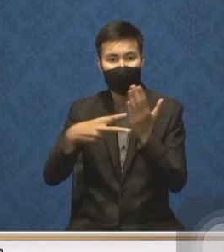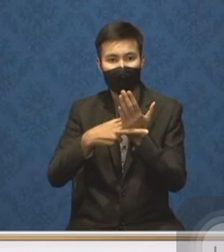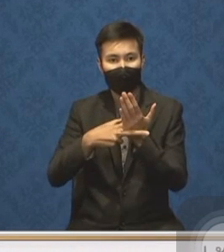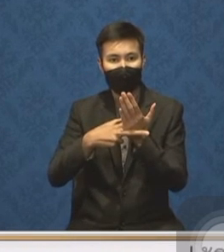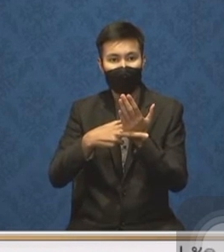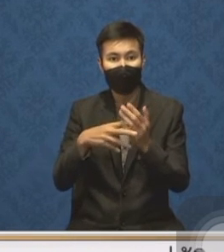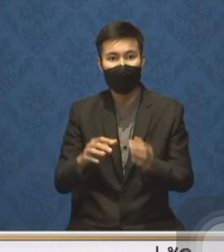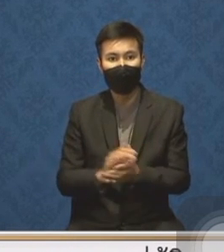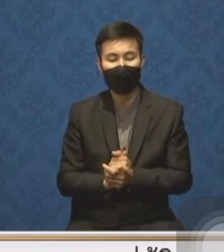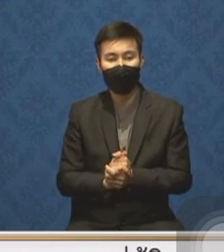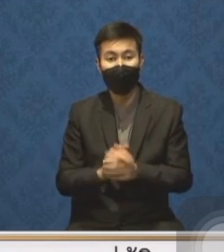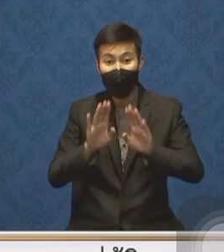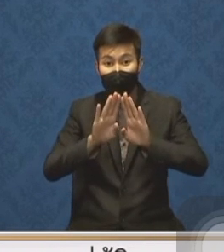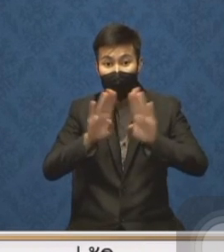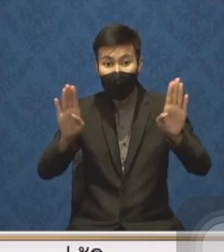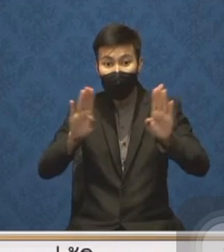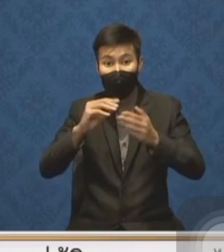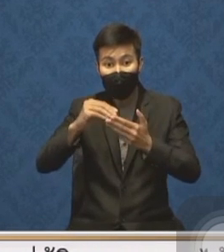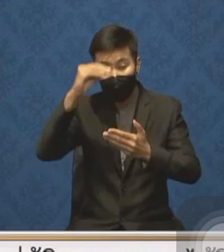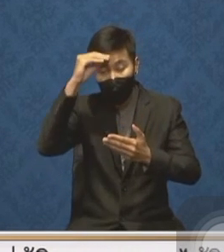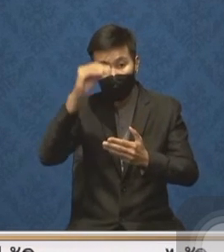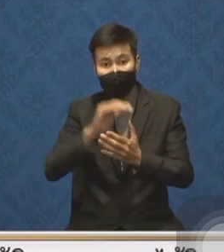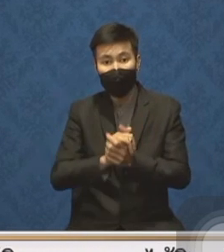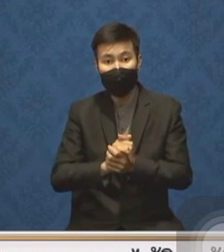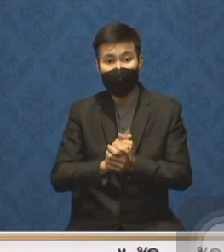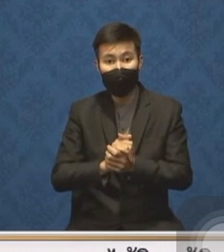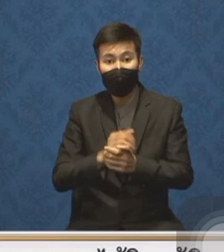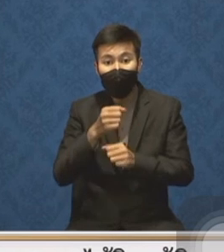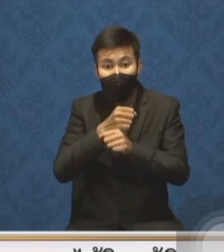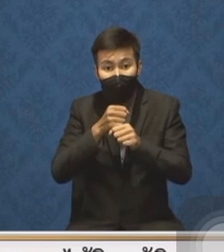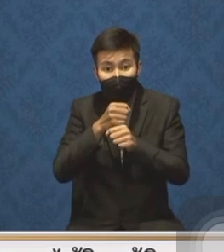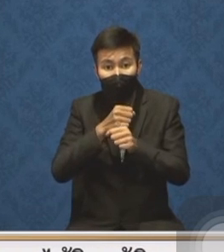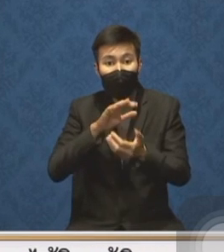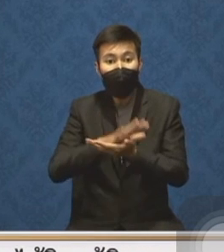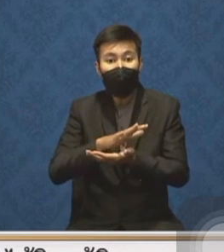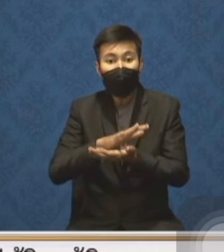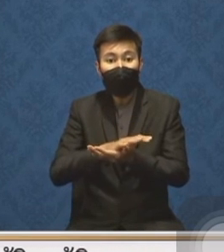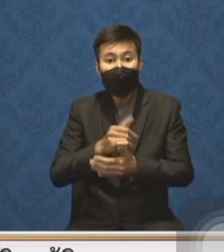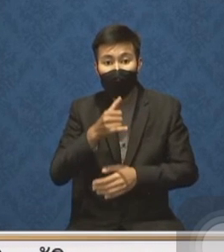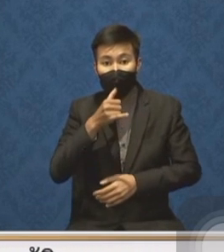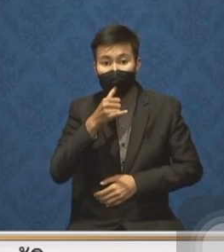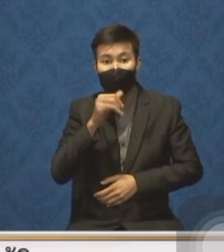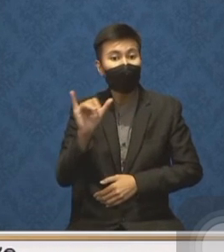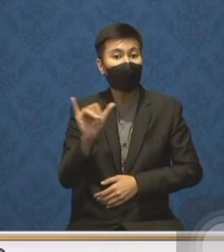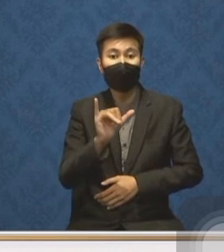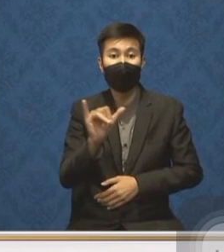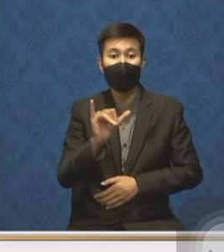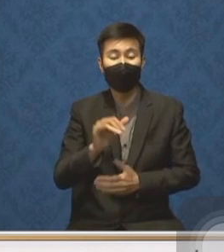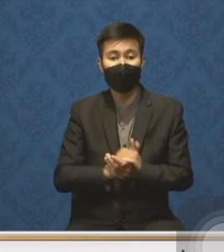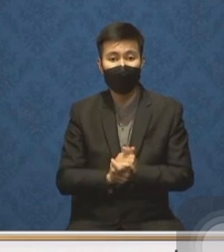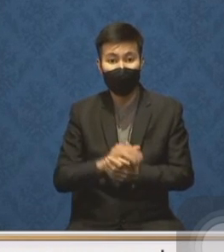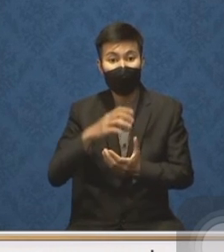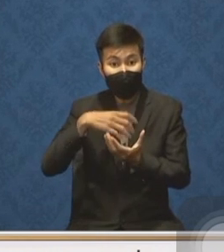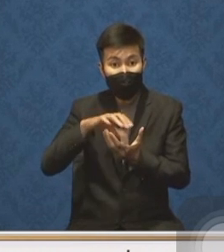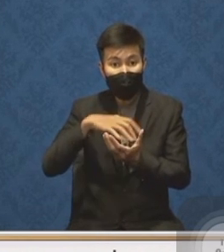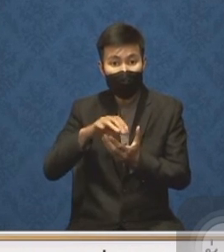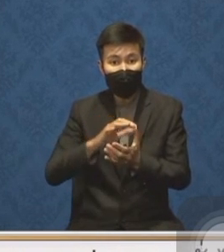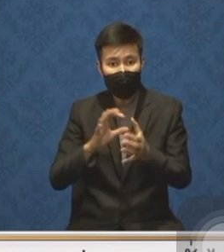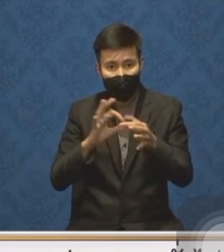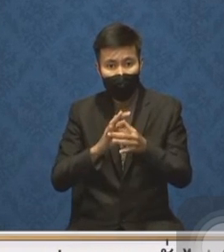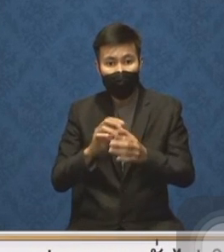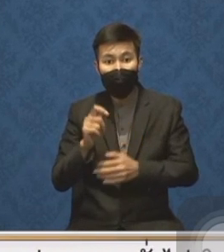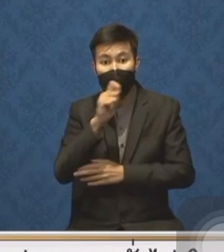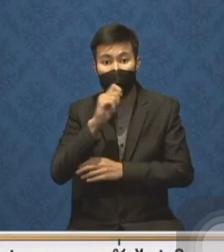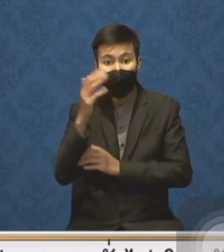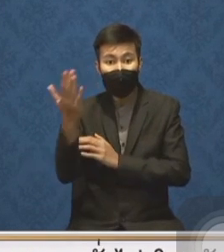มาเนี่ยนมโรงเรียนเด็กยังไม่ได้ดื่มเลยครับแล้วเดี๋ยวผมจะพูดถึงเรื่องงบอาหารกลางวันด้วย